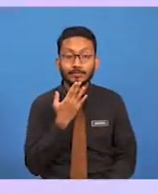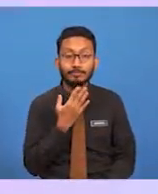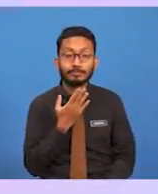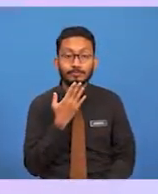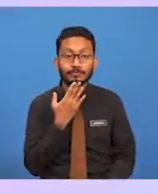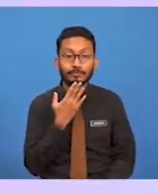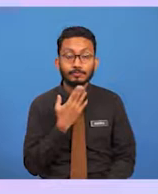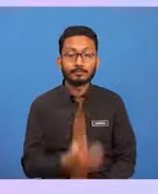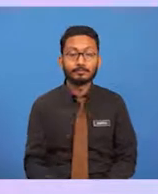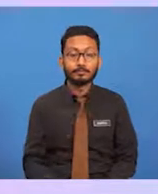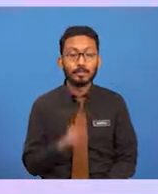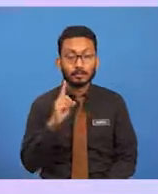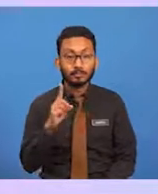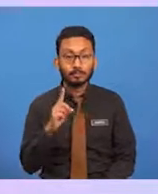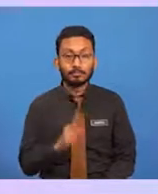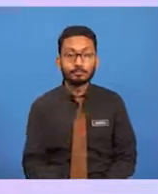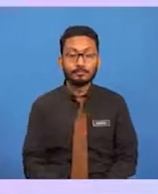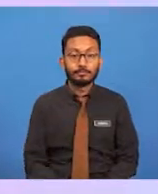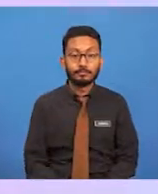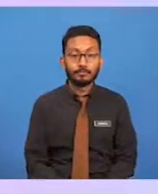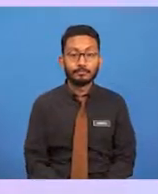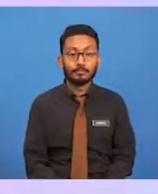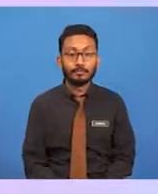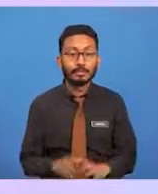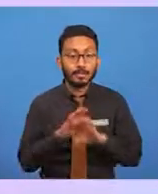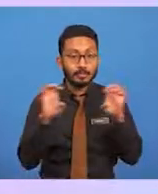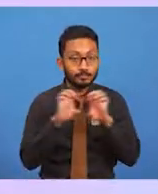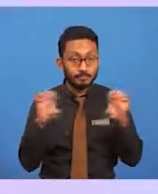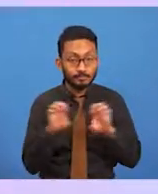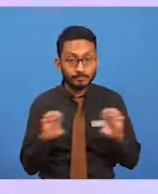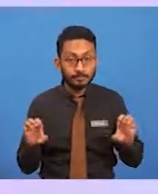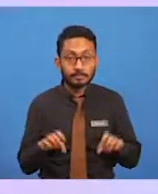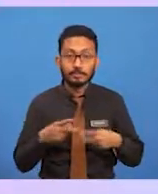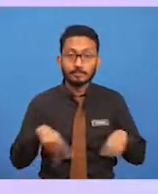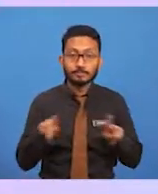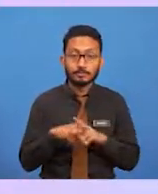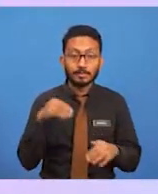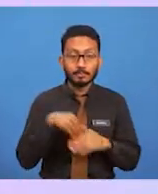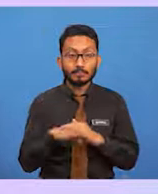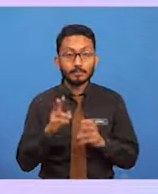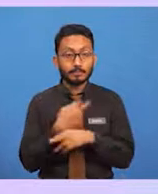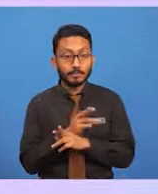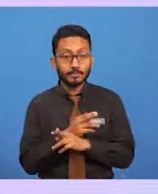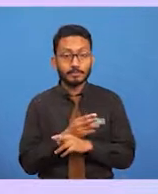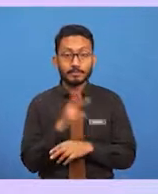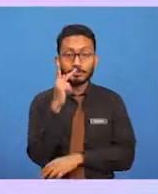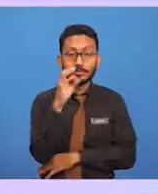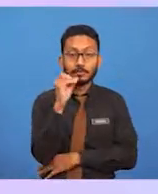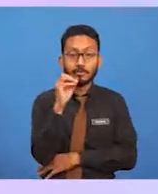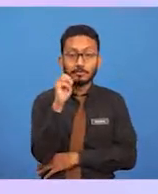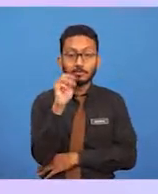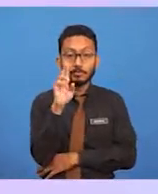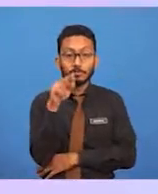merupakan salah satu elemen penting dalam rekaan korporat. Warna adalah komponen